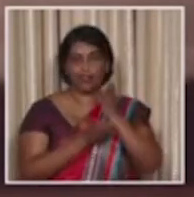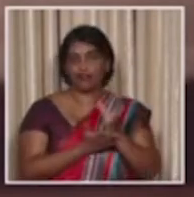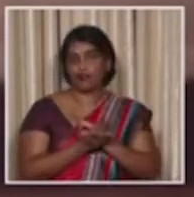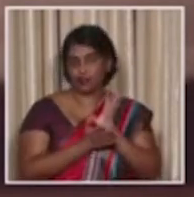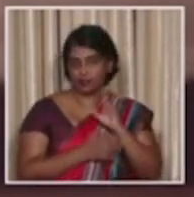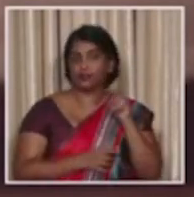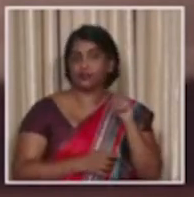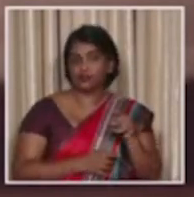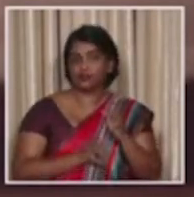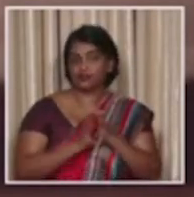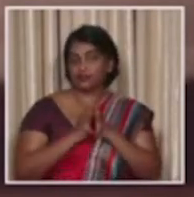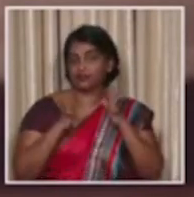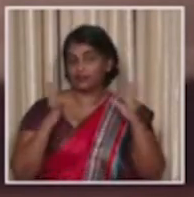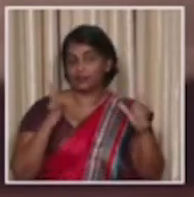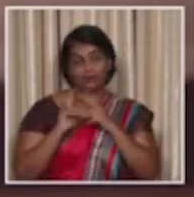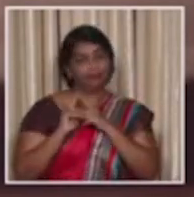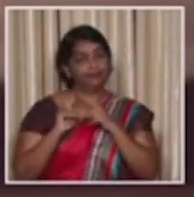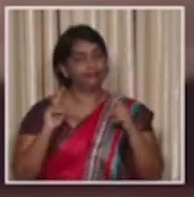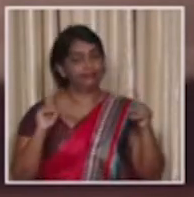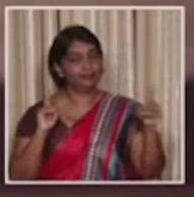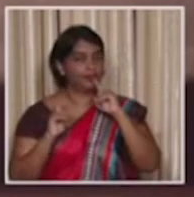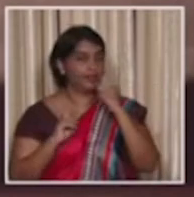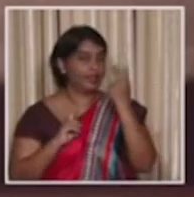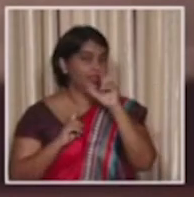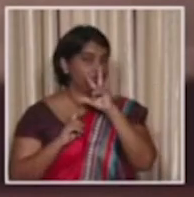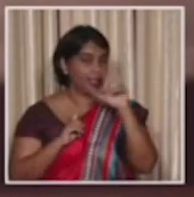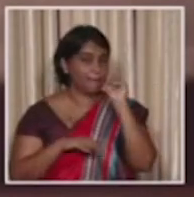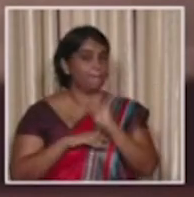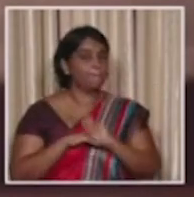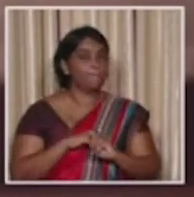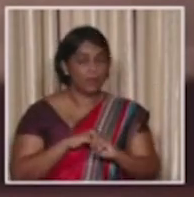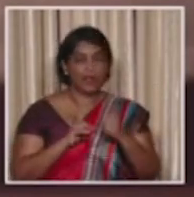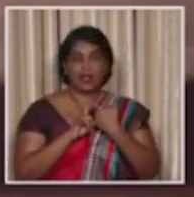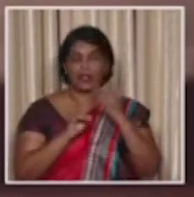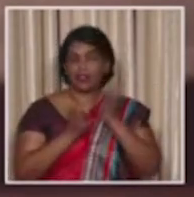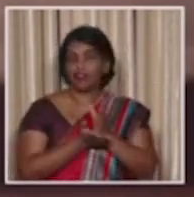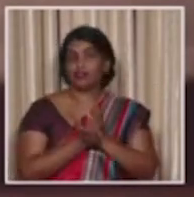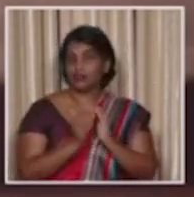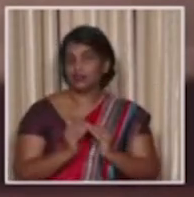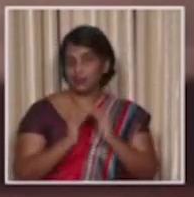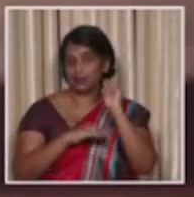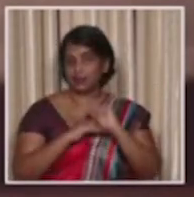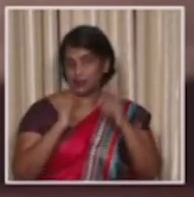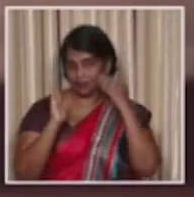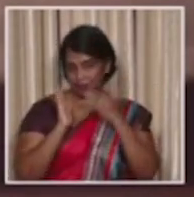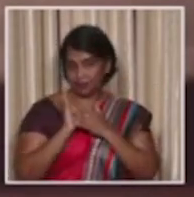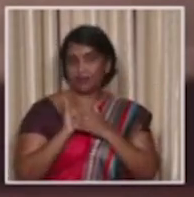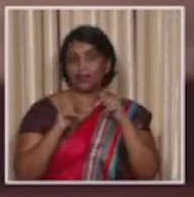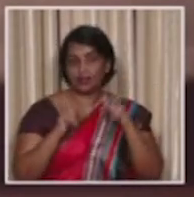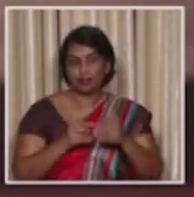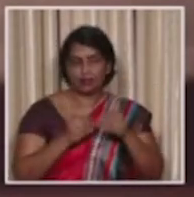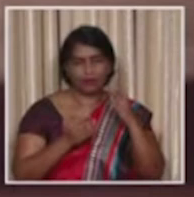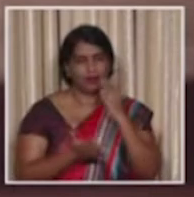තියෙන්නේ. එතුමා විශාල දීර්ඝ ප්‍රකාශයක් කළා 2018 සැලැස්ම කැලණිවැලි දුම්රිය මාර්ග සංවර්ධන සැලැස්ම ගැන තමා කිව්වේ. දැන් ඒක